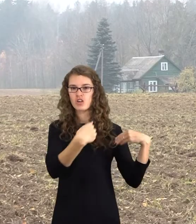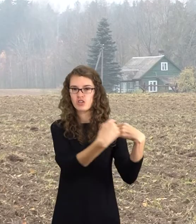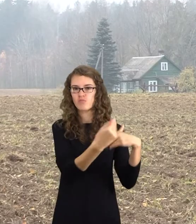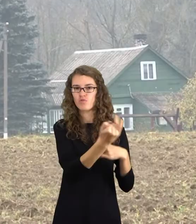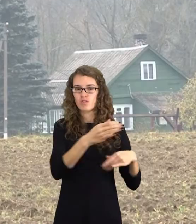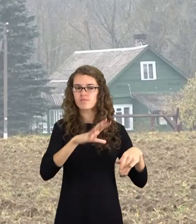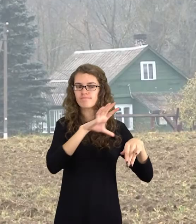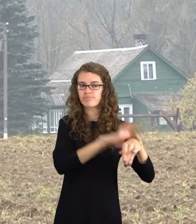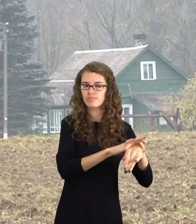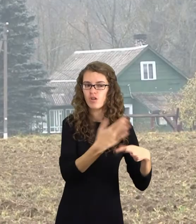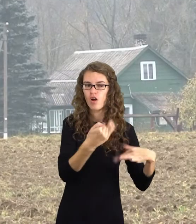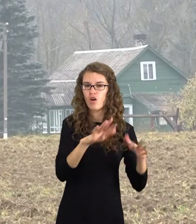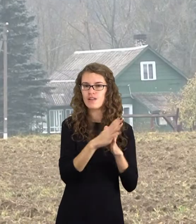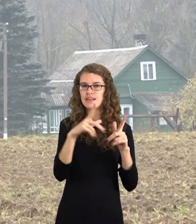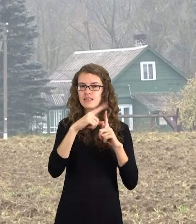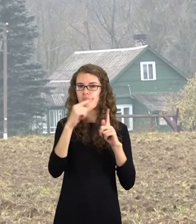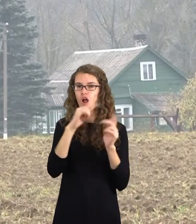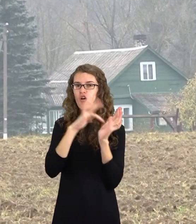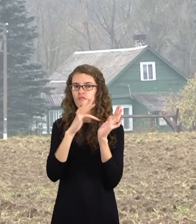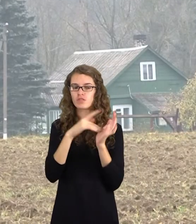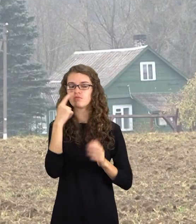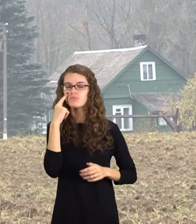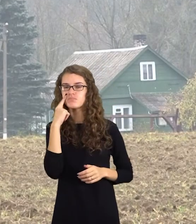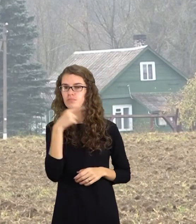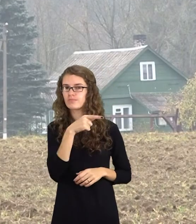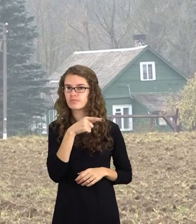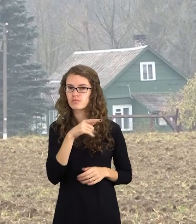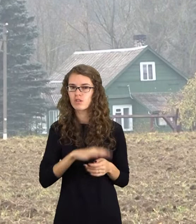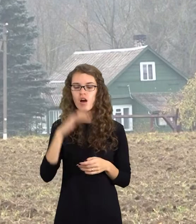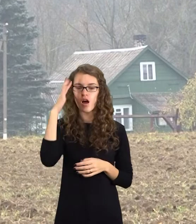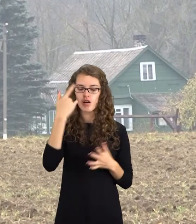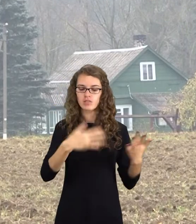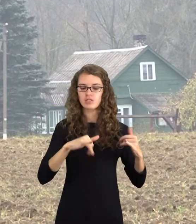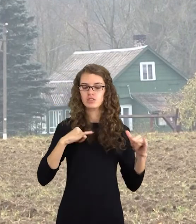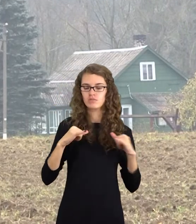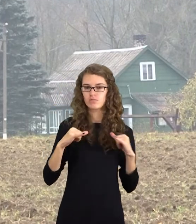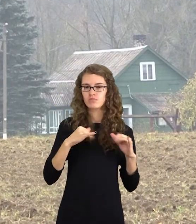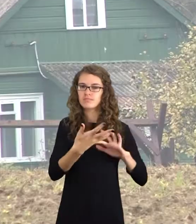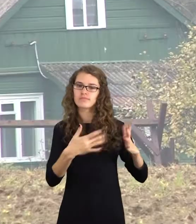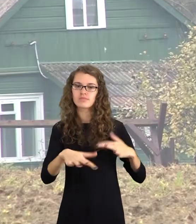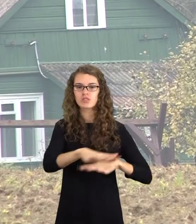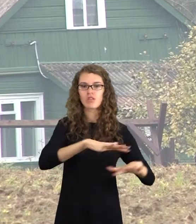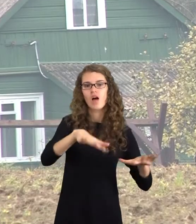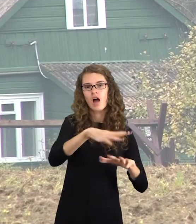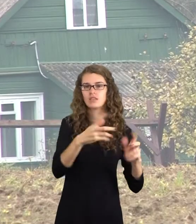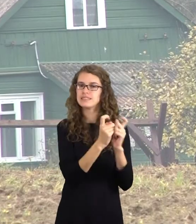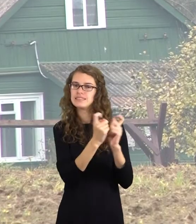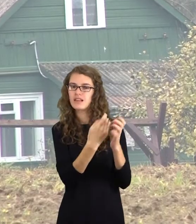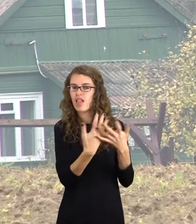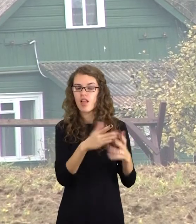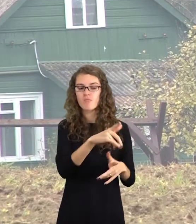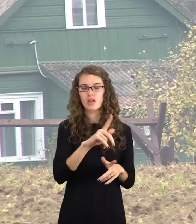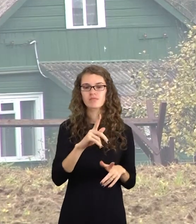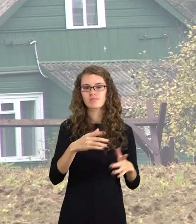į jų akiratį pateko šiemet spalio vidury. Prieš kelias dienas svarstyta konfliktinė vaikų atžvilgių šeimos situacija. Kokia vaikų